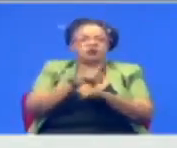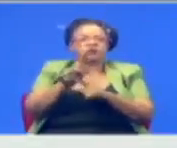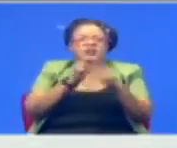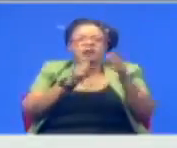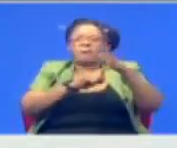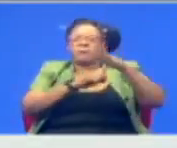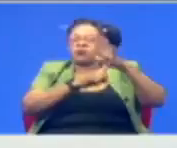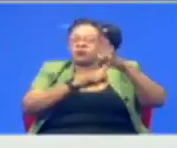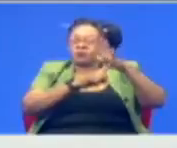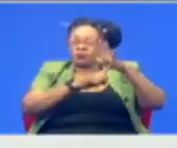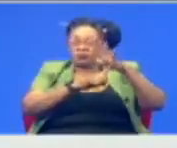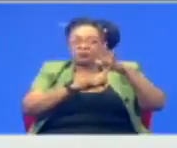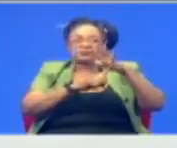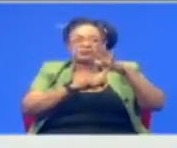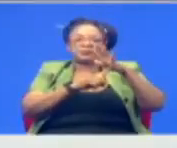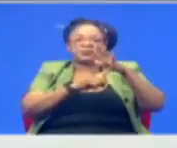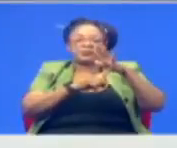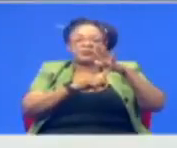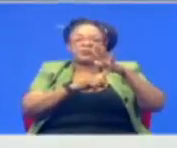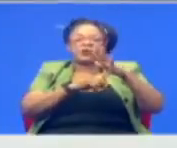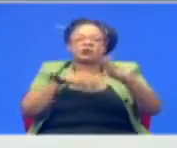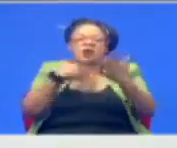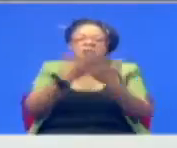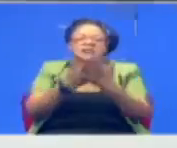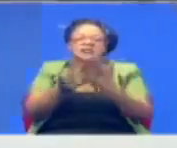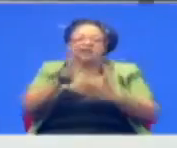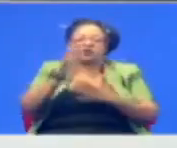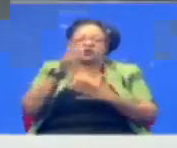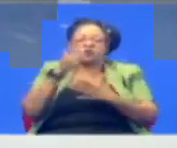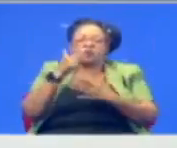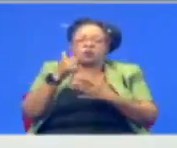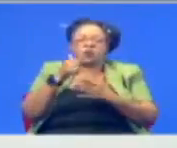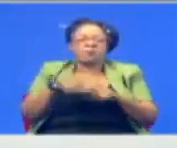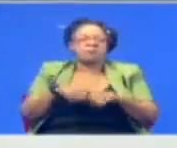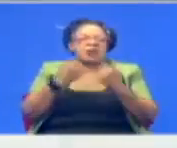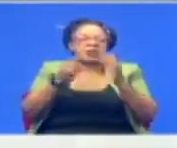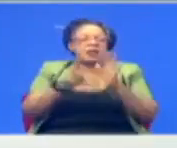marubani almaarufu drones ili kukamata wale wanaokiuka sheria